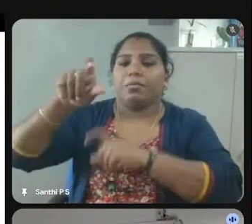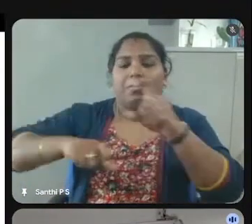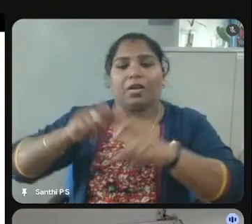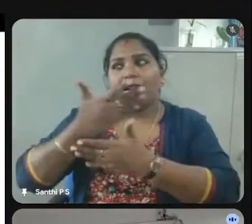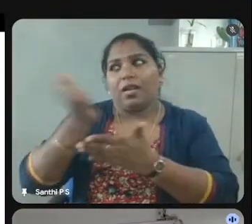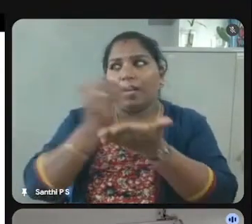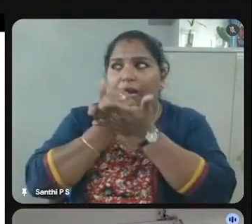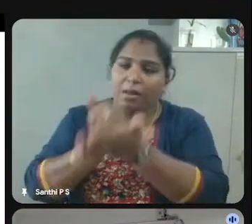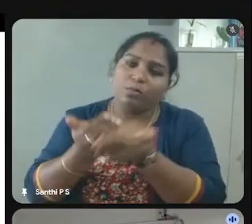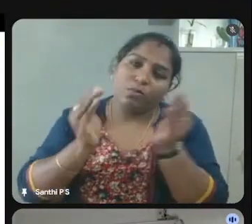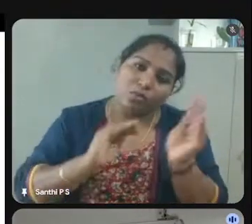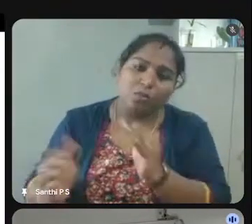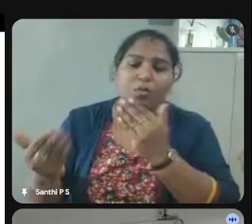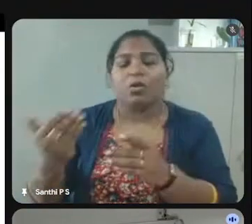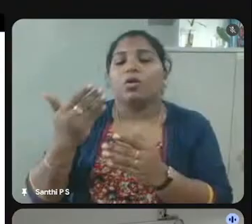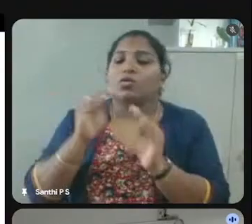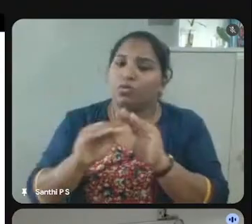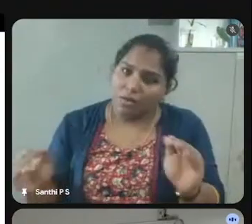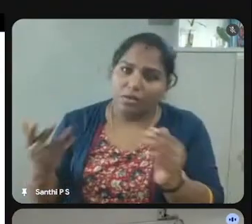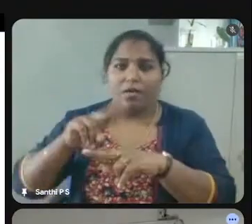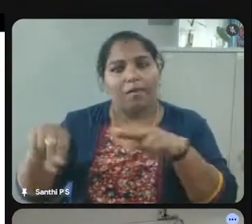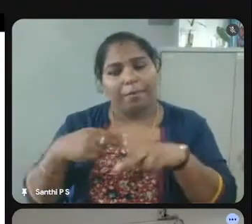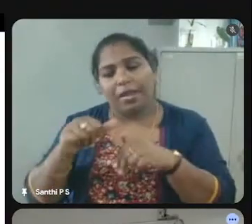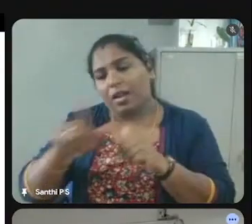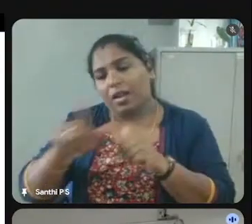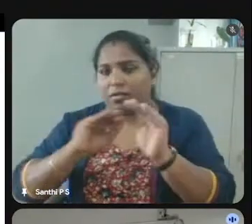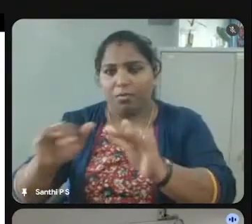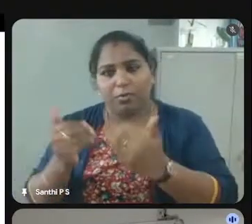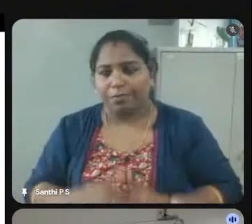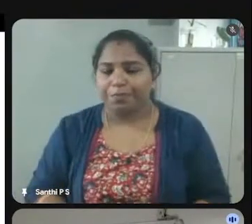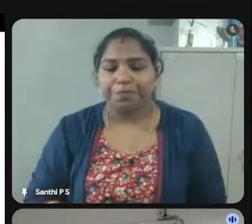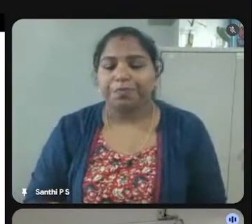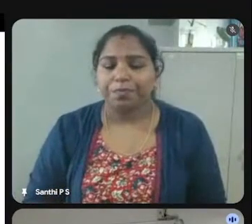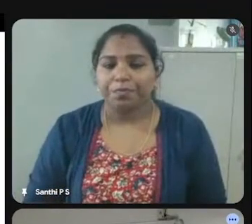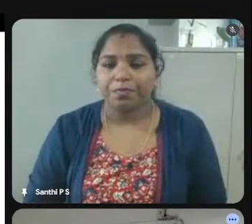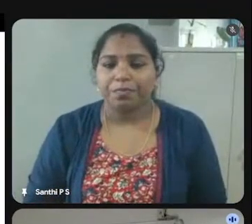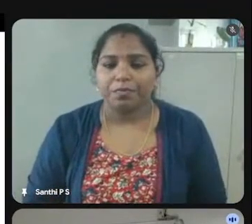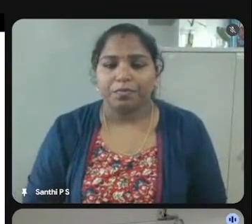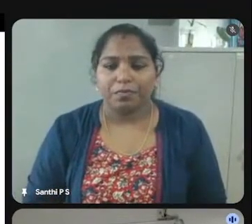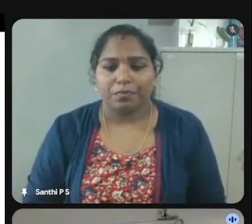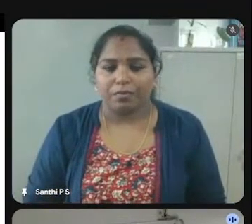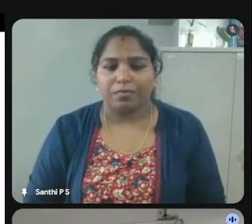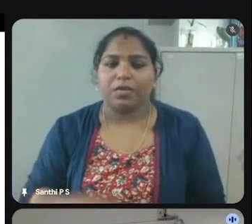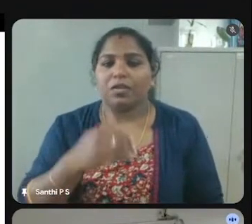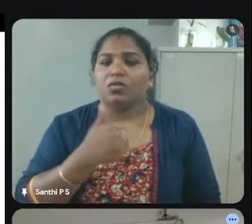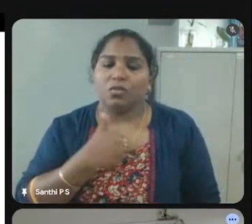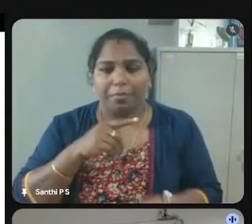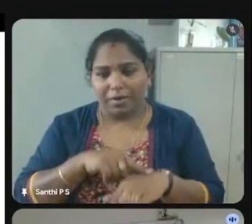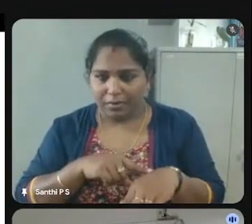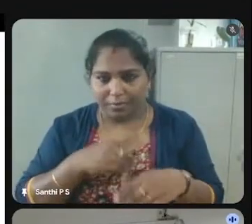കൊടുക്കാൻ പറ്റും. നമ്മുടെ കുട്ടിക്കാണെങ്കിലും നമ്മുടെ കുടുംബാംഗങ്ങൾക്കാണെങ്കിലും നമുക്ക് കൊടുക്കാൻ പറ്റും. അപ്പോ അതാണ് നീ ടീമിനെ കുറിച്ച്